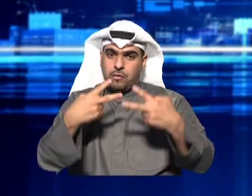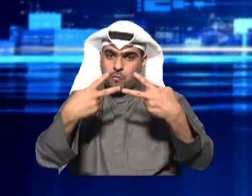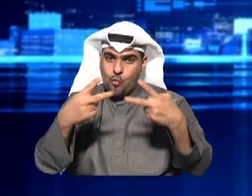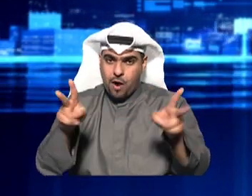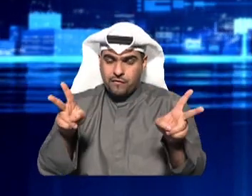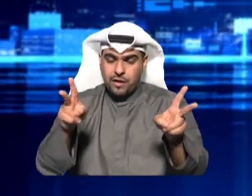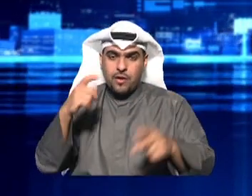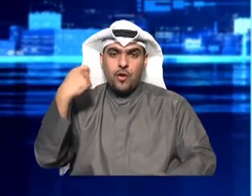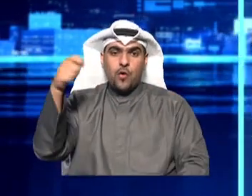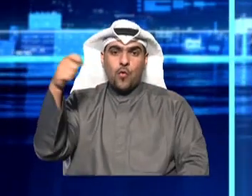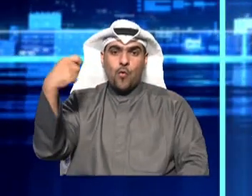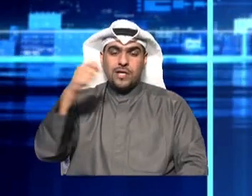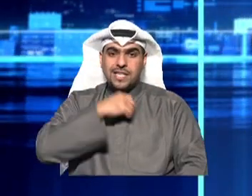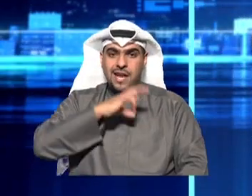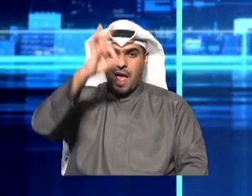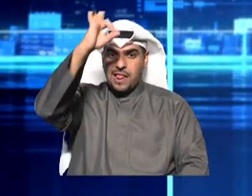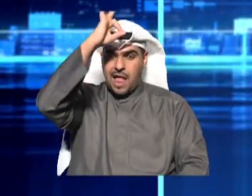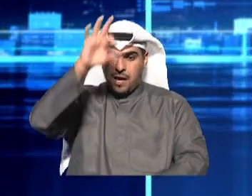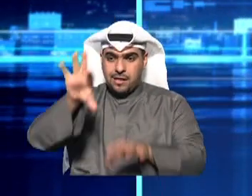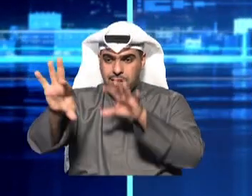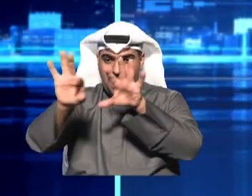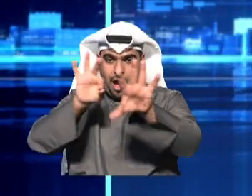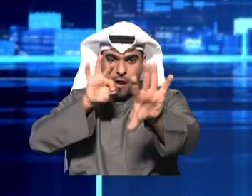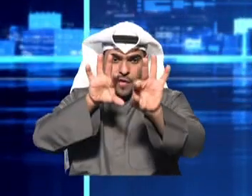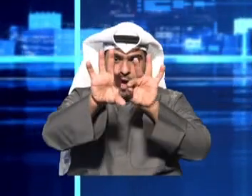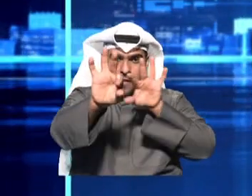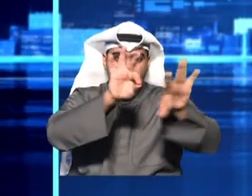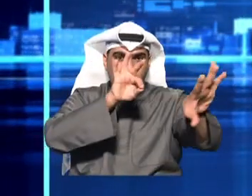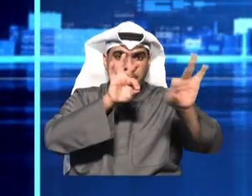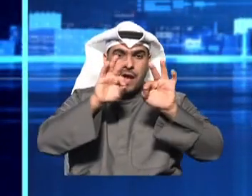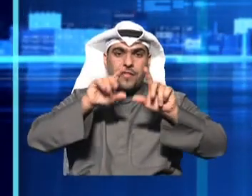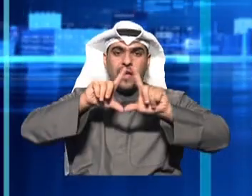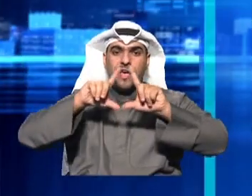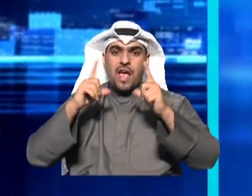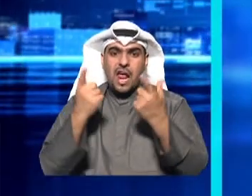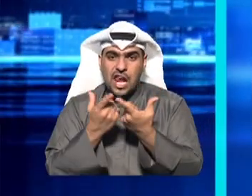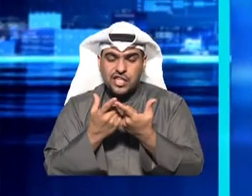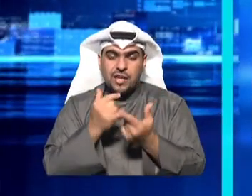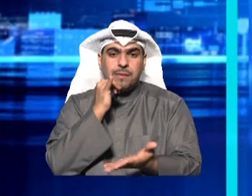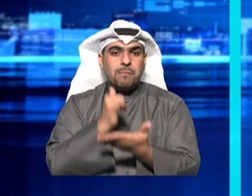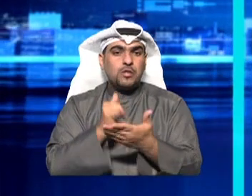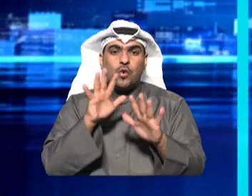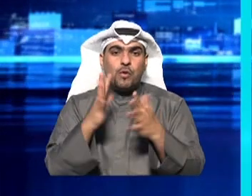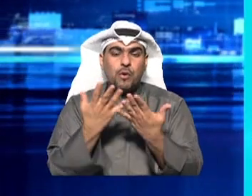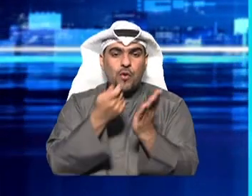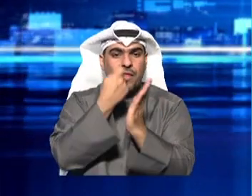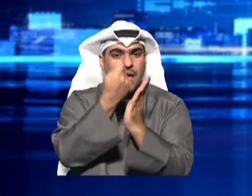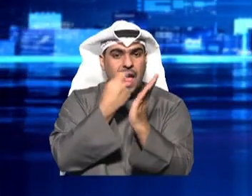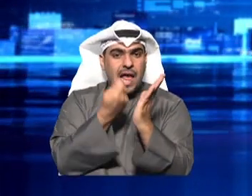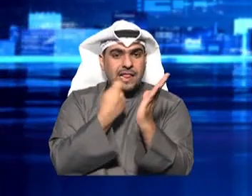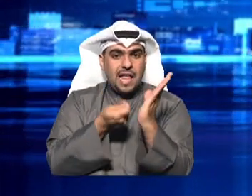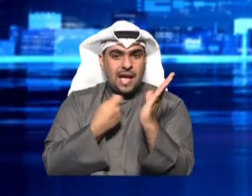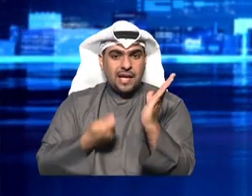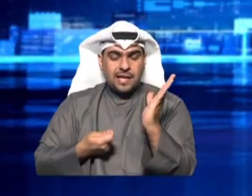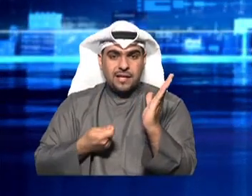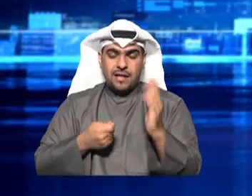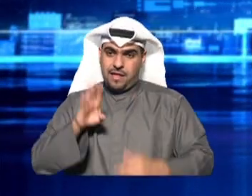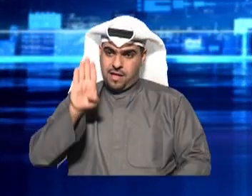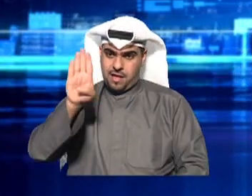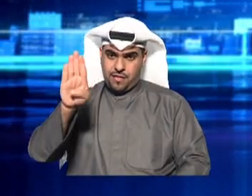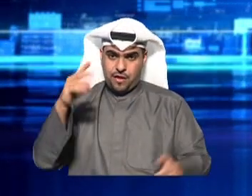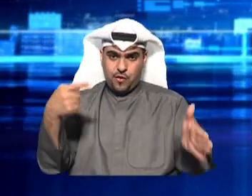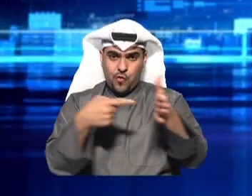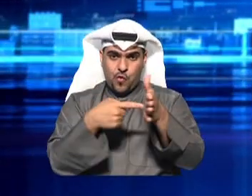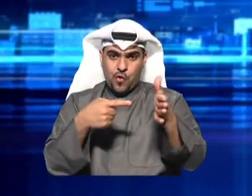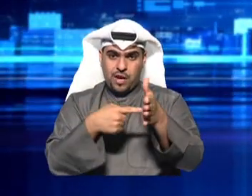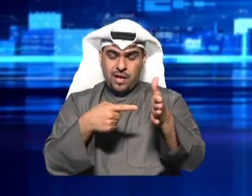الصالح شكل لجنة في وقت سابق برئاسة الإدارة العامة للتحقيقات تضم كليتي الحقوق والطب